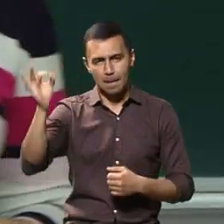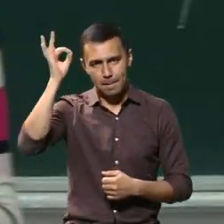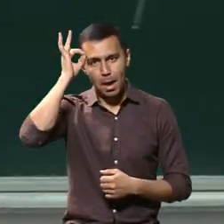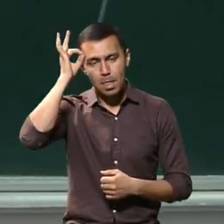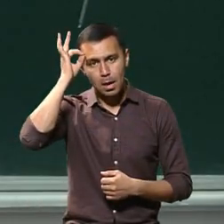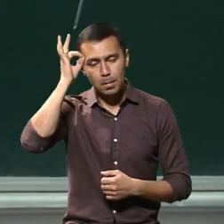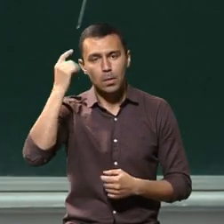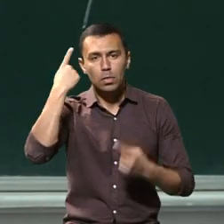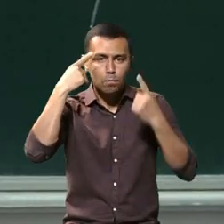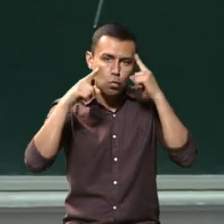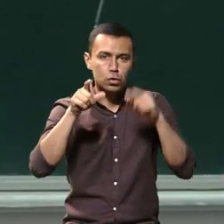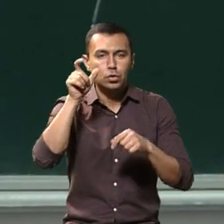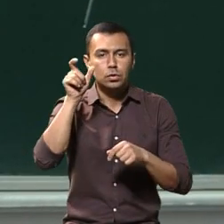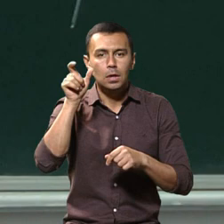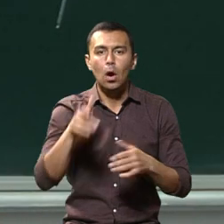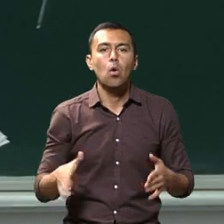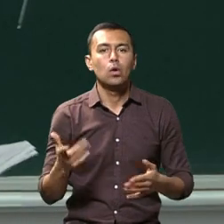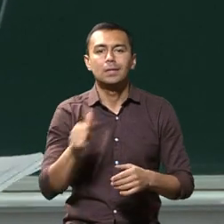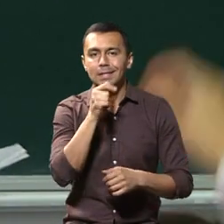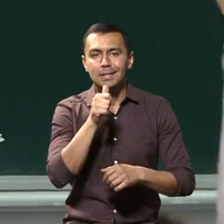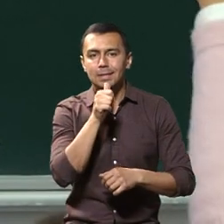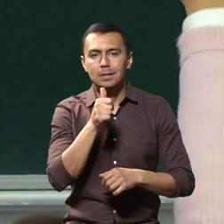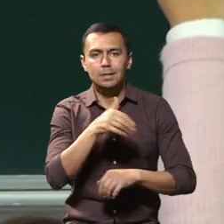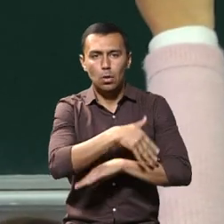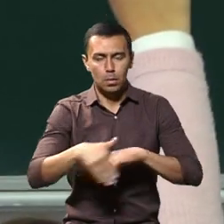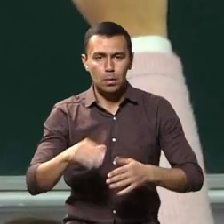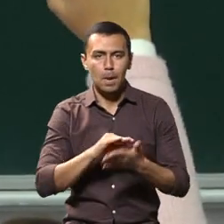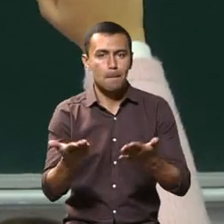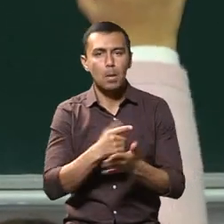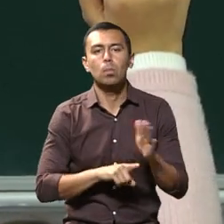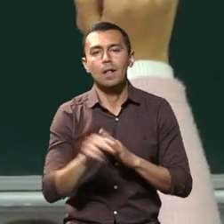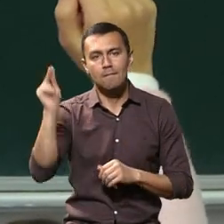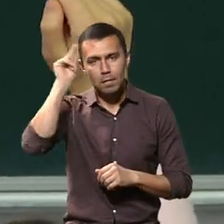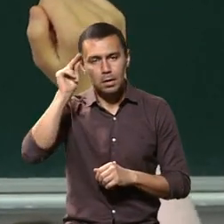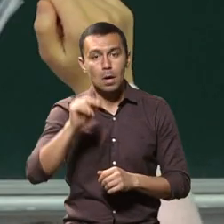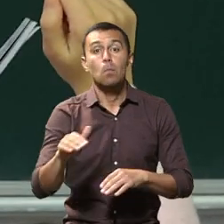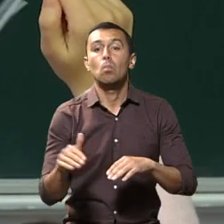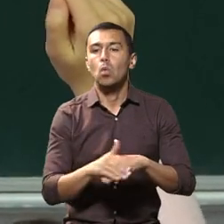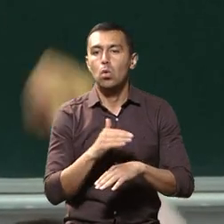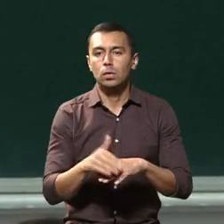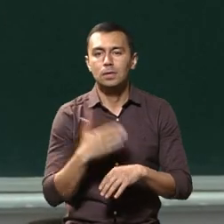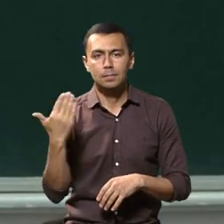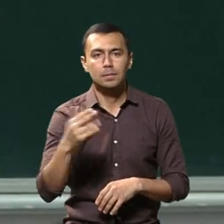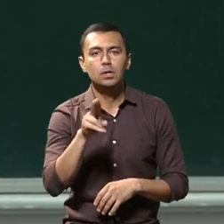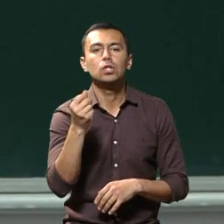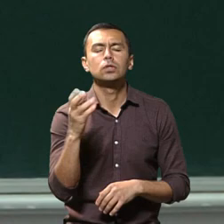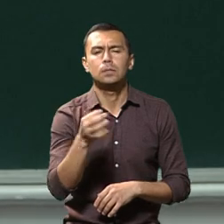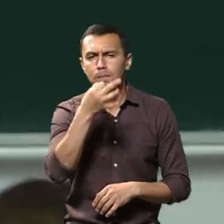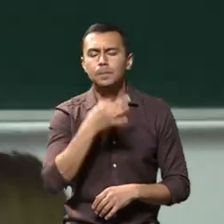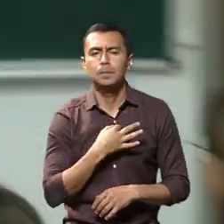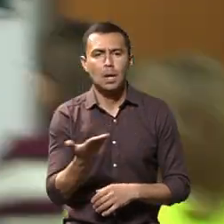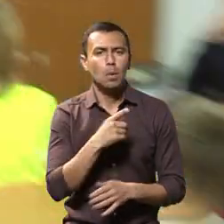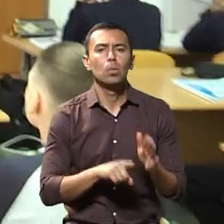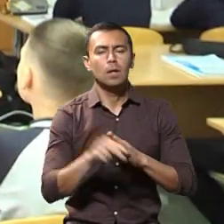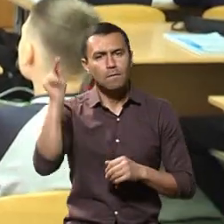пригадаємо, творчість якого зарубіжного письменника ми почали вивчати. Молодці, Даша. Ми почали